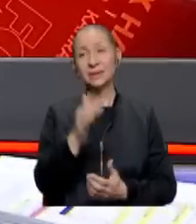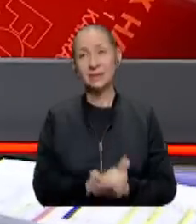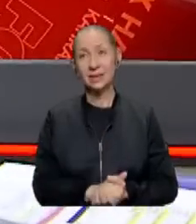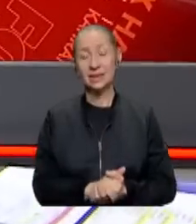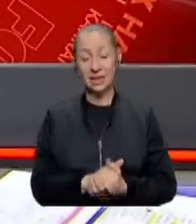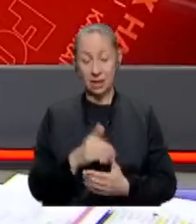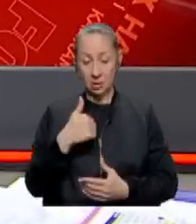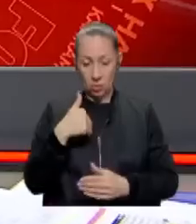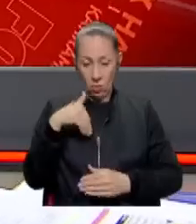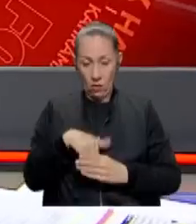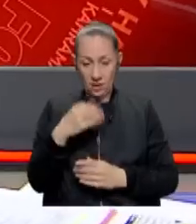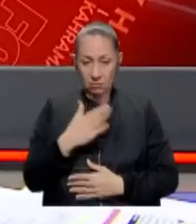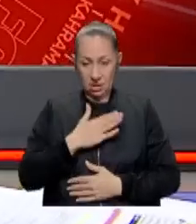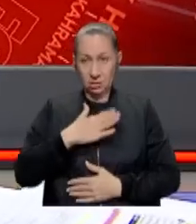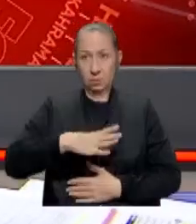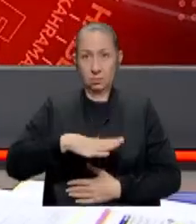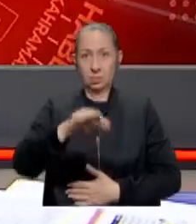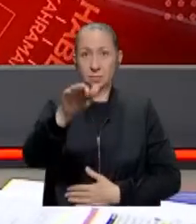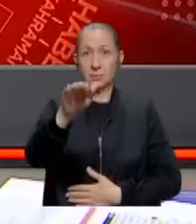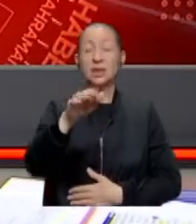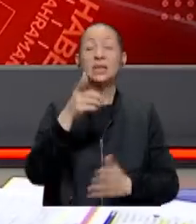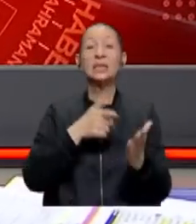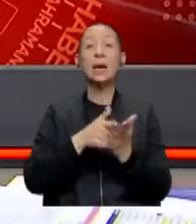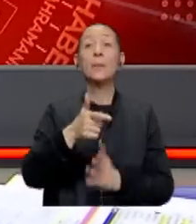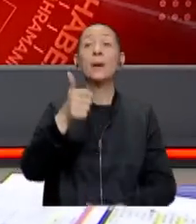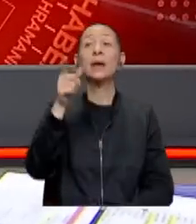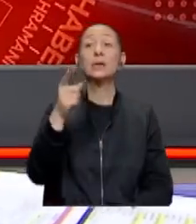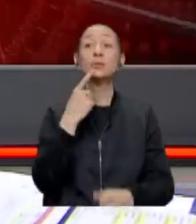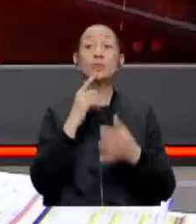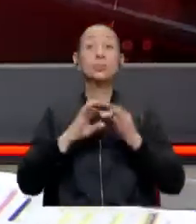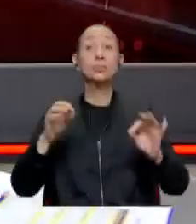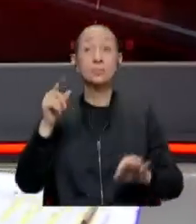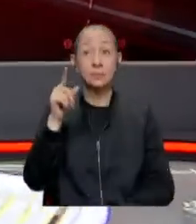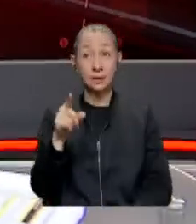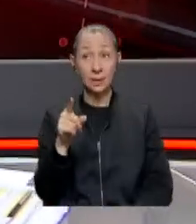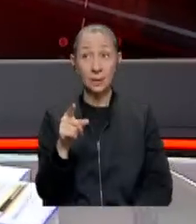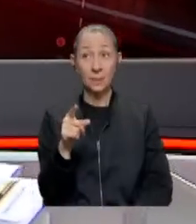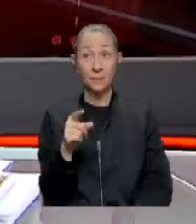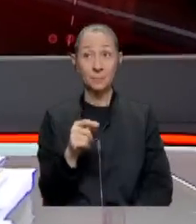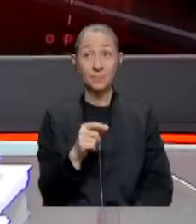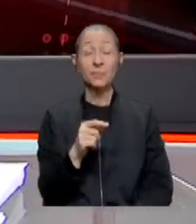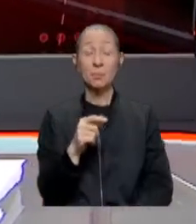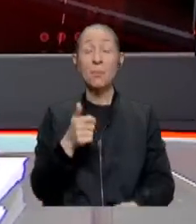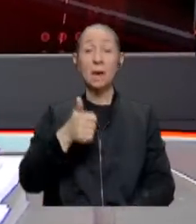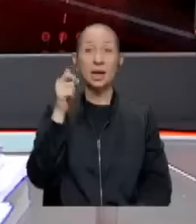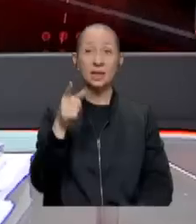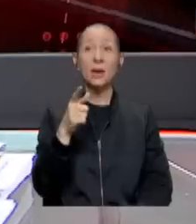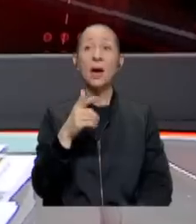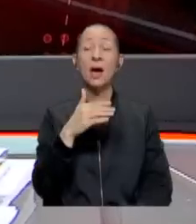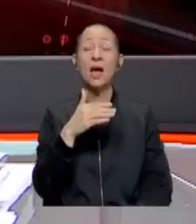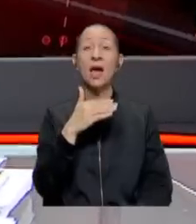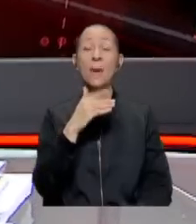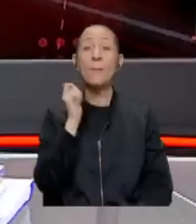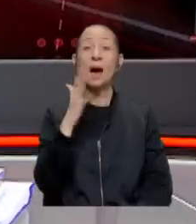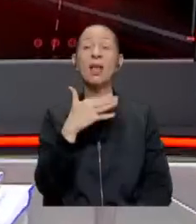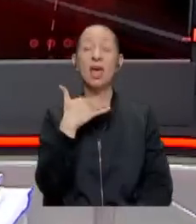seçmen taleplerinden şimdi bakalım Tarım Bakanı'nın sözlerine bakandan pahalı